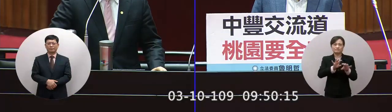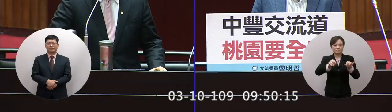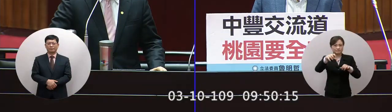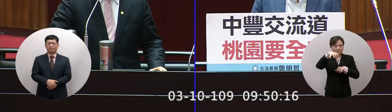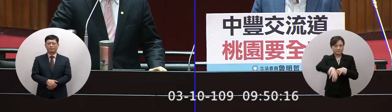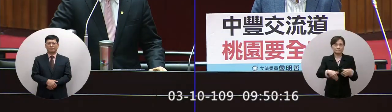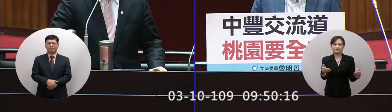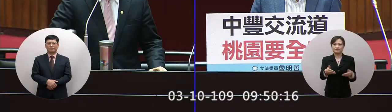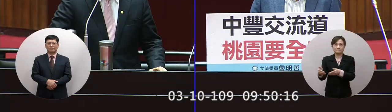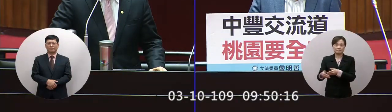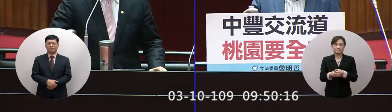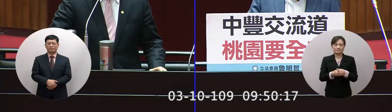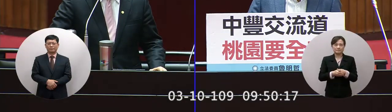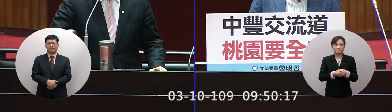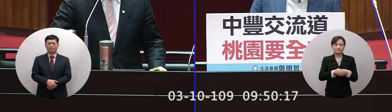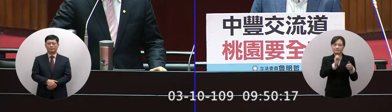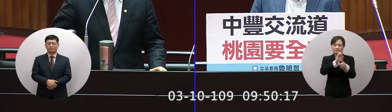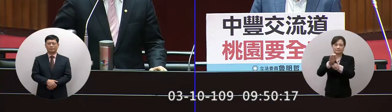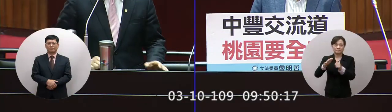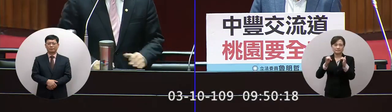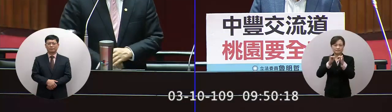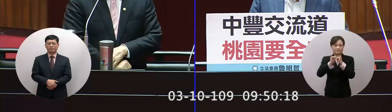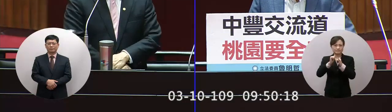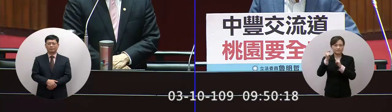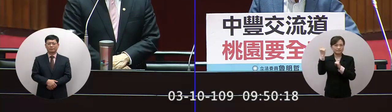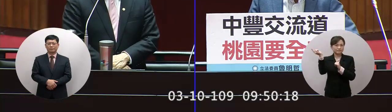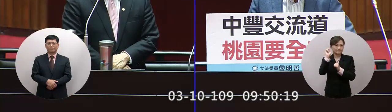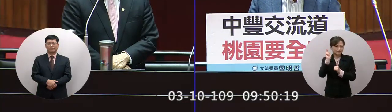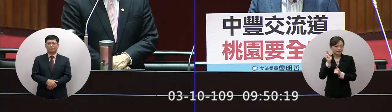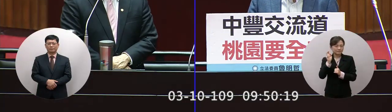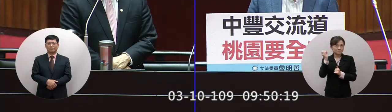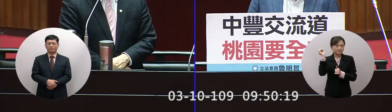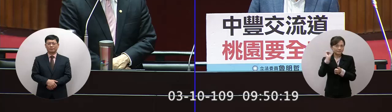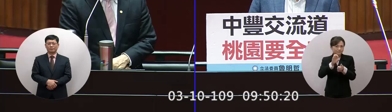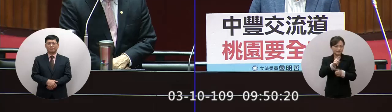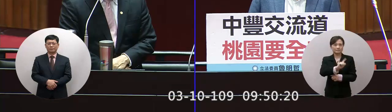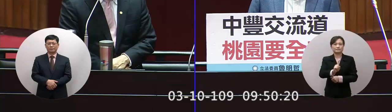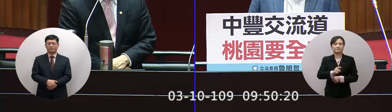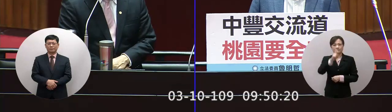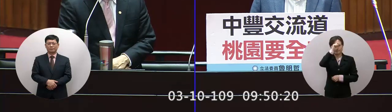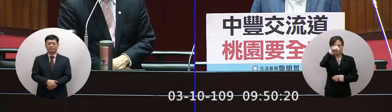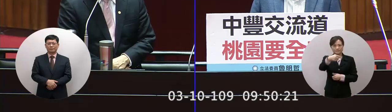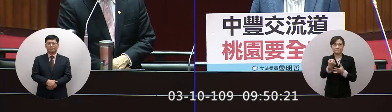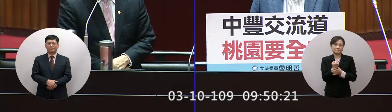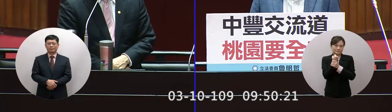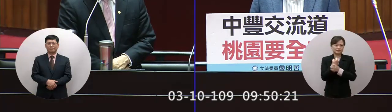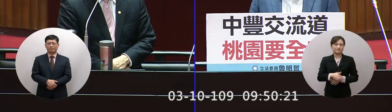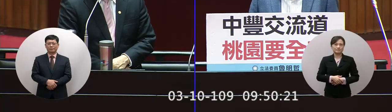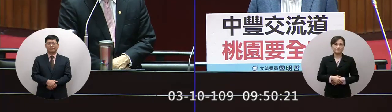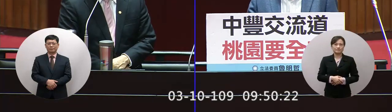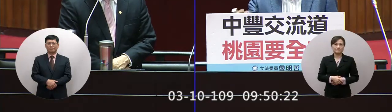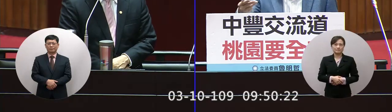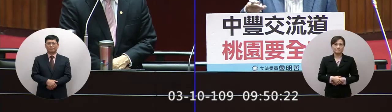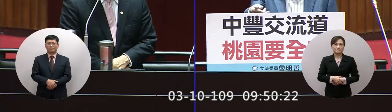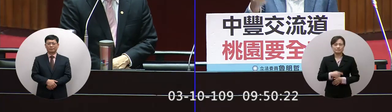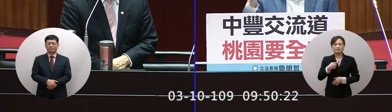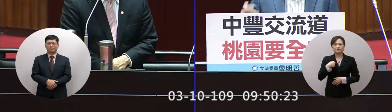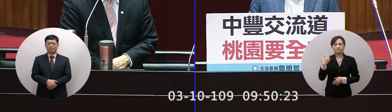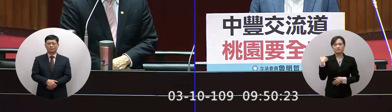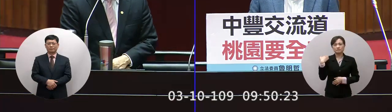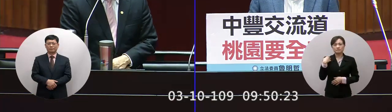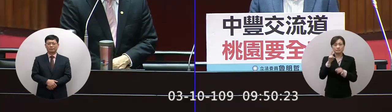层的一些民意啊，也希望能够获得我们院长的帮忙跟支持哈。那当然，我在做中壢市市长的时